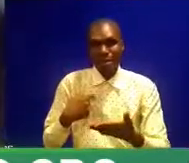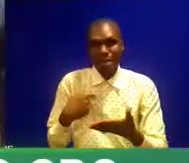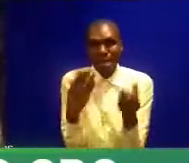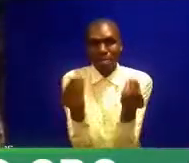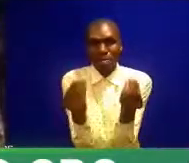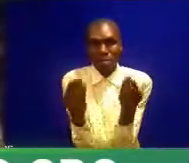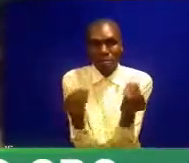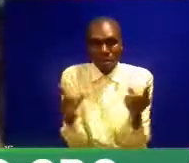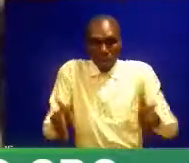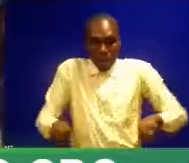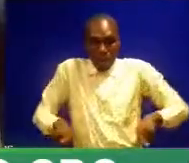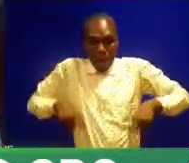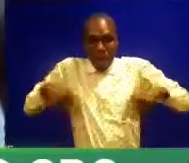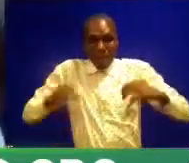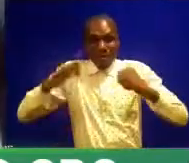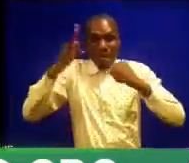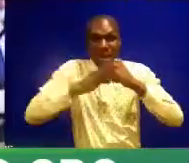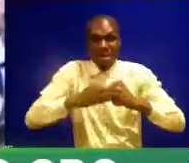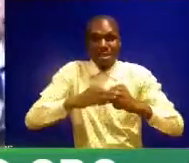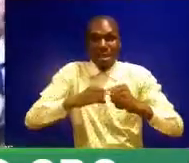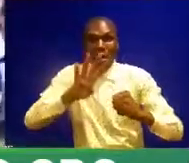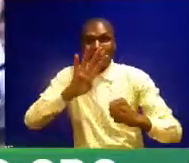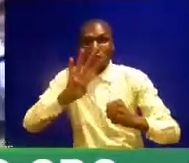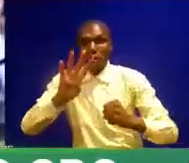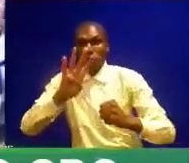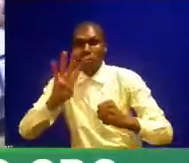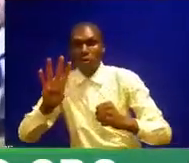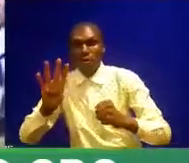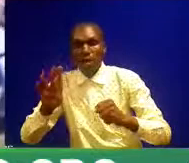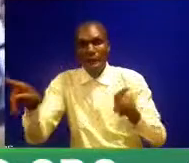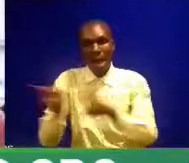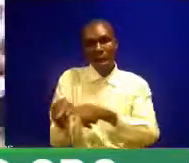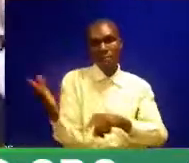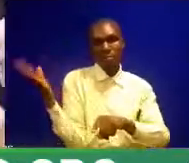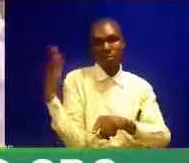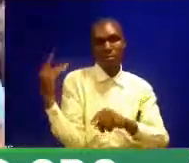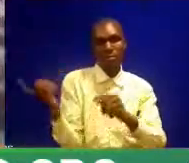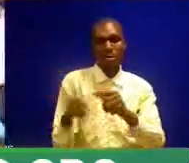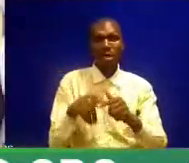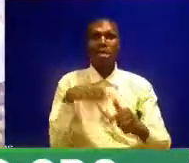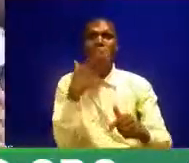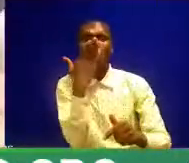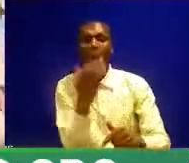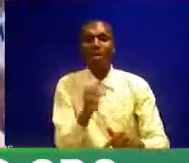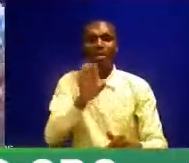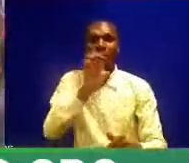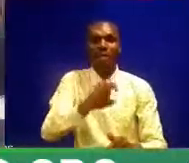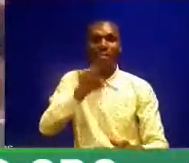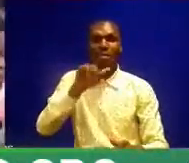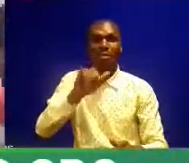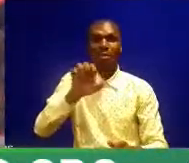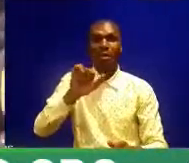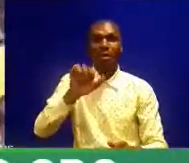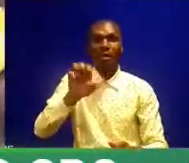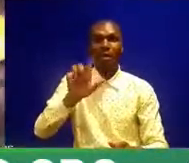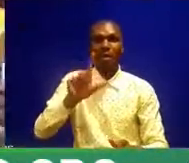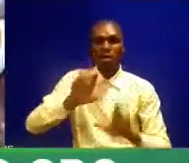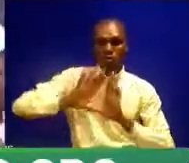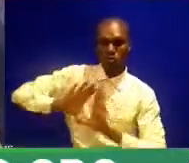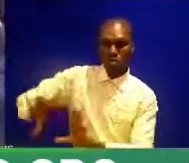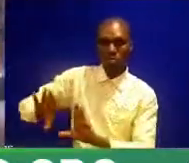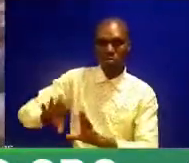bworora Bolivua 844 buna tuwa nalete. Boigoni kuba mugandiri machogu, gutu kutera rokoni uwechi uniform archi